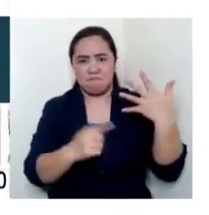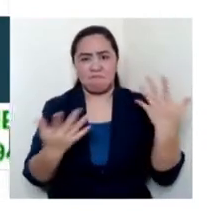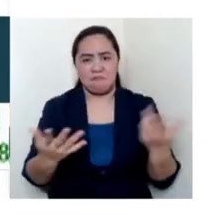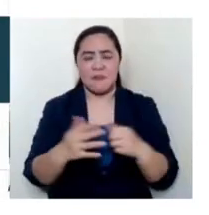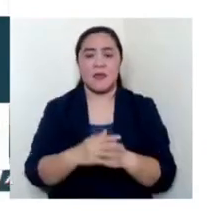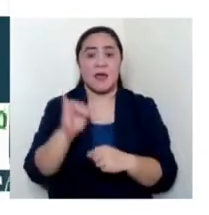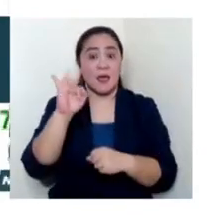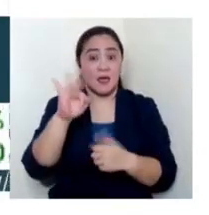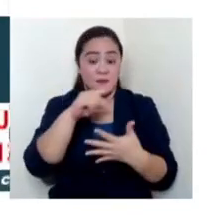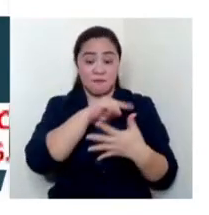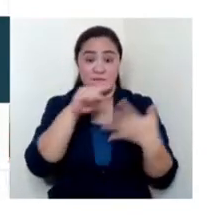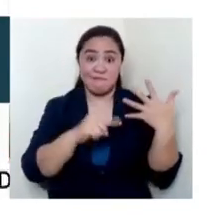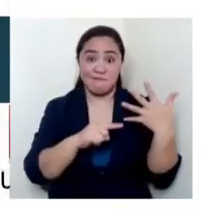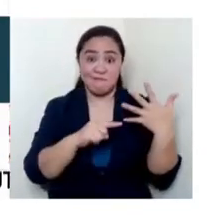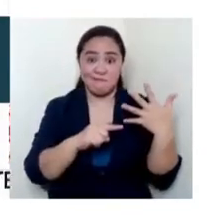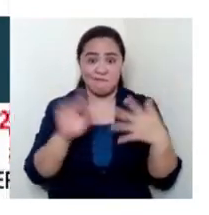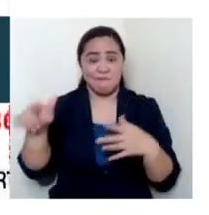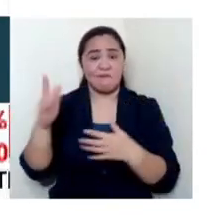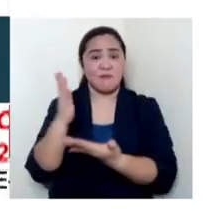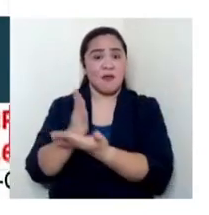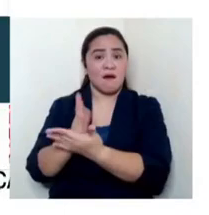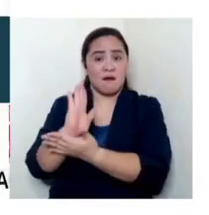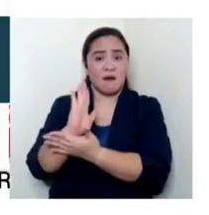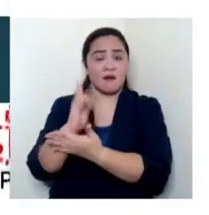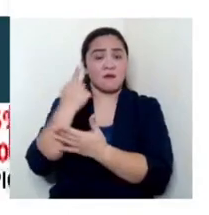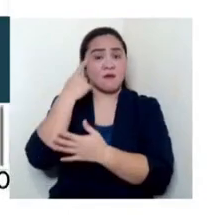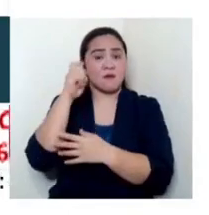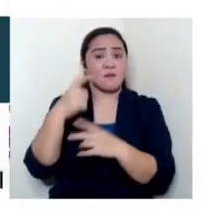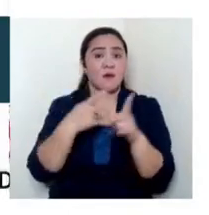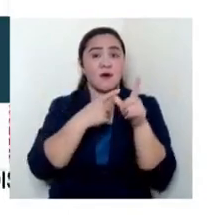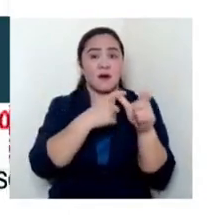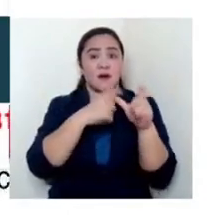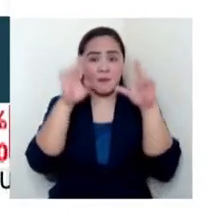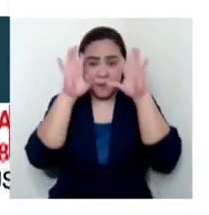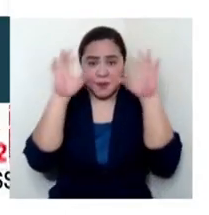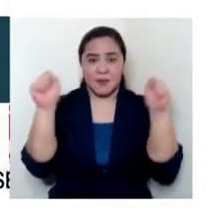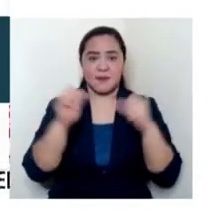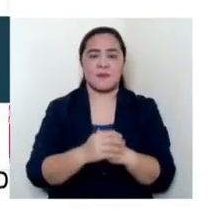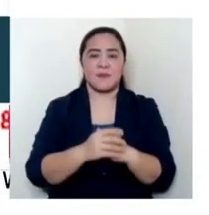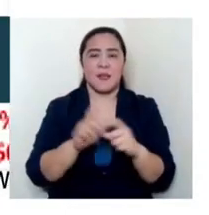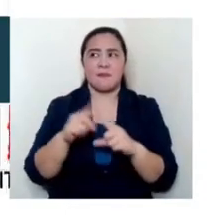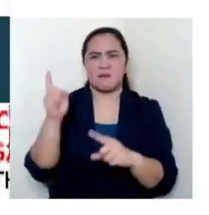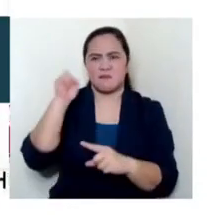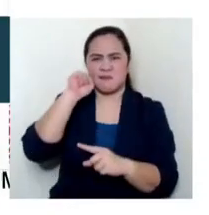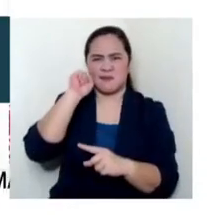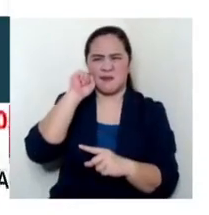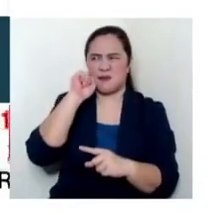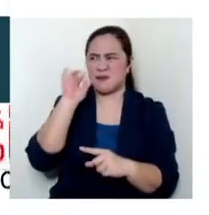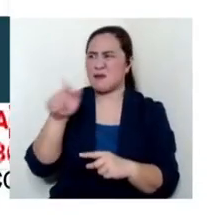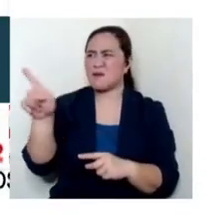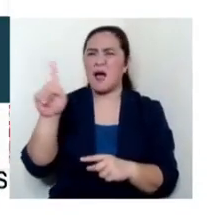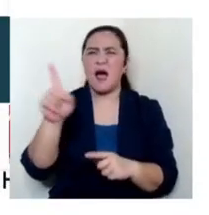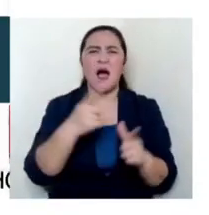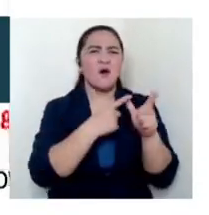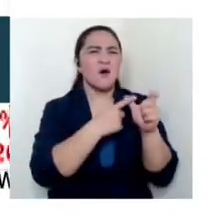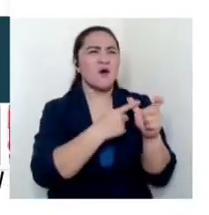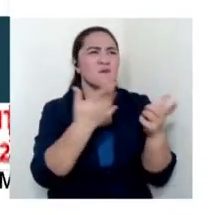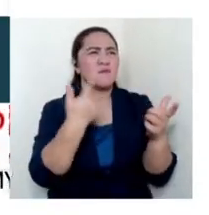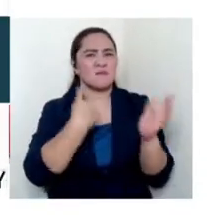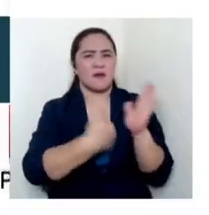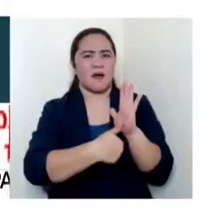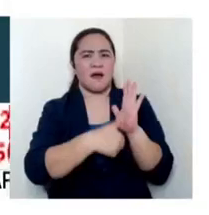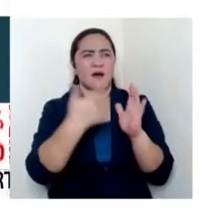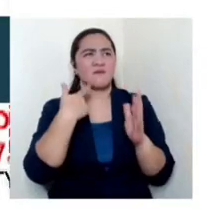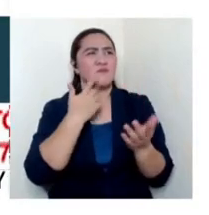ng 5 yon, may karapatan kang tumakbo. Siguro, Carmina, masakit sa tenga ni Numan ang sabihin, anong karapatan mong tumakbo? And